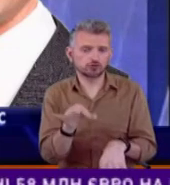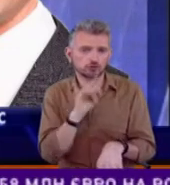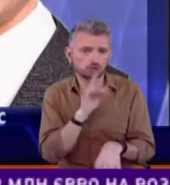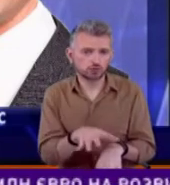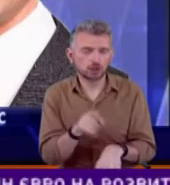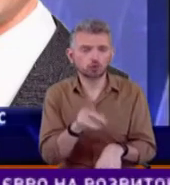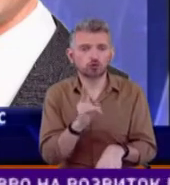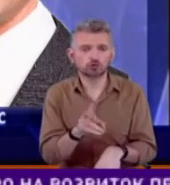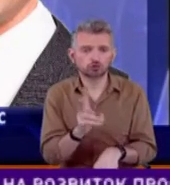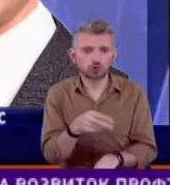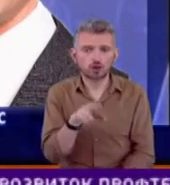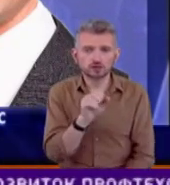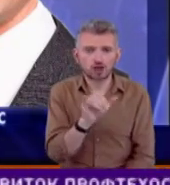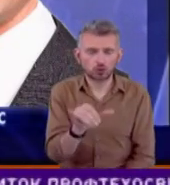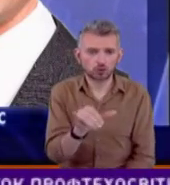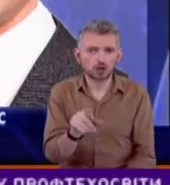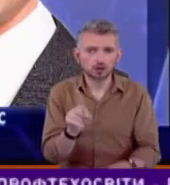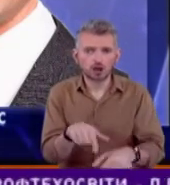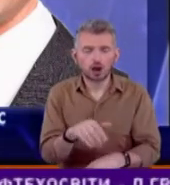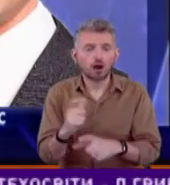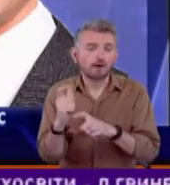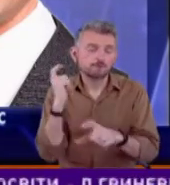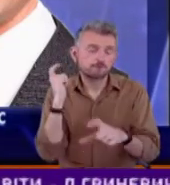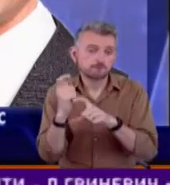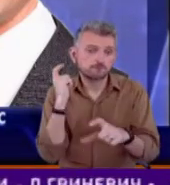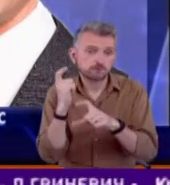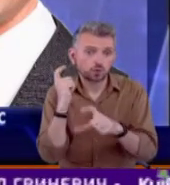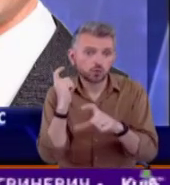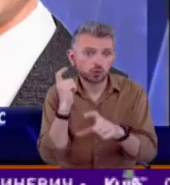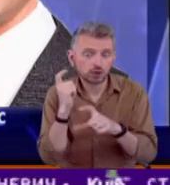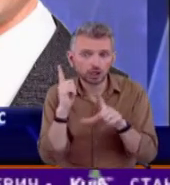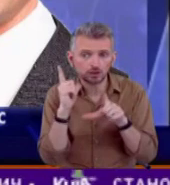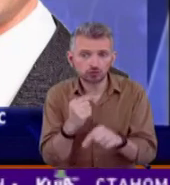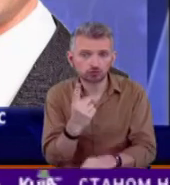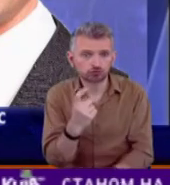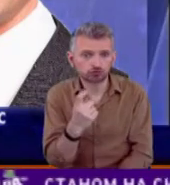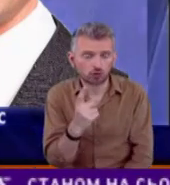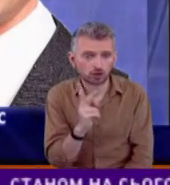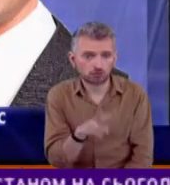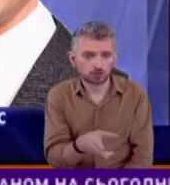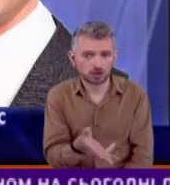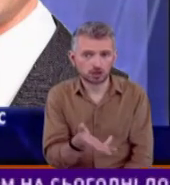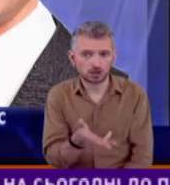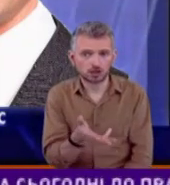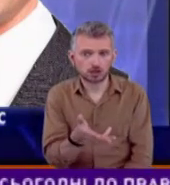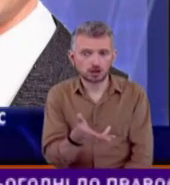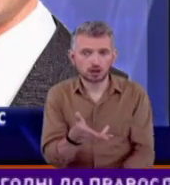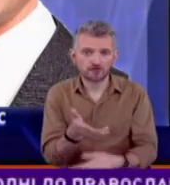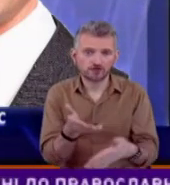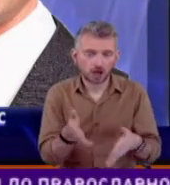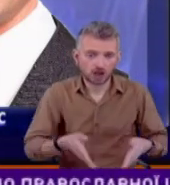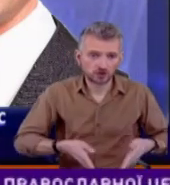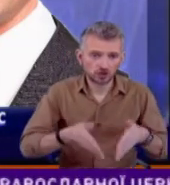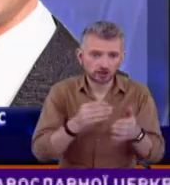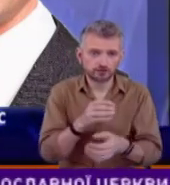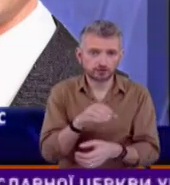той, хто на Део, теж так буде, ну, поруч є. А фури, які їдуть, соточку. Крайній лівій, там же по